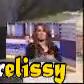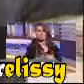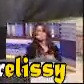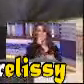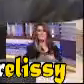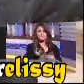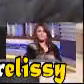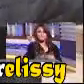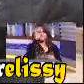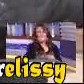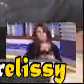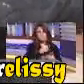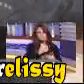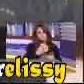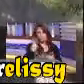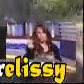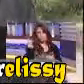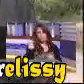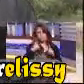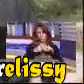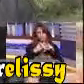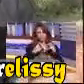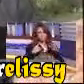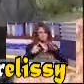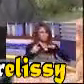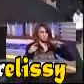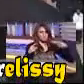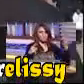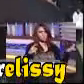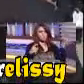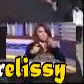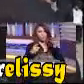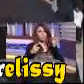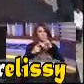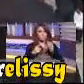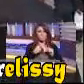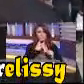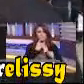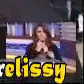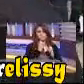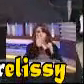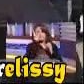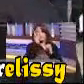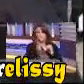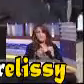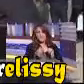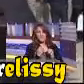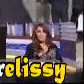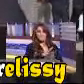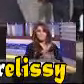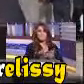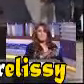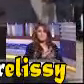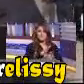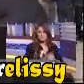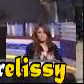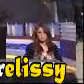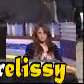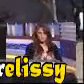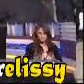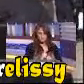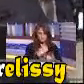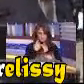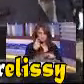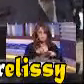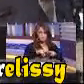الجماعه اللي هنا دول اللي هم بتوع الامن، وهذا الوضع اللي بيحصل بالليل غير بالنهار. يعني انا ضد الضرب اللي بيحصل